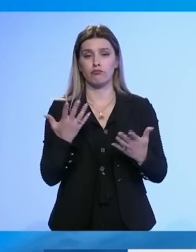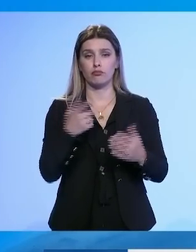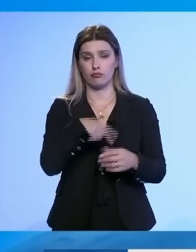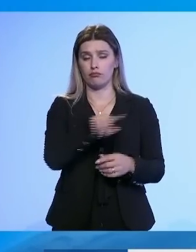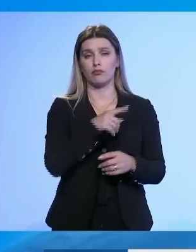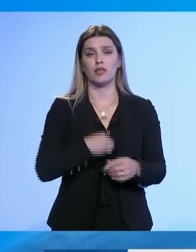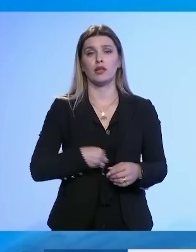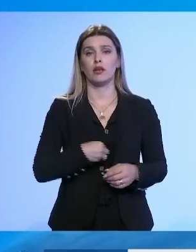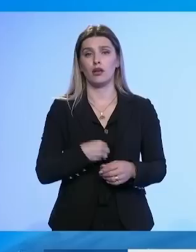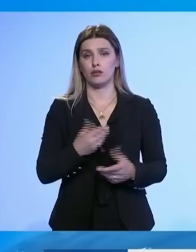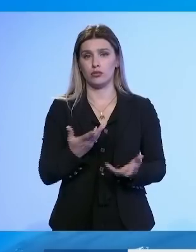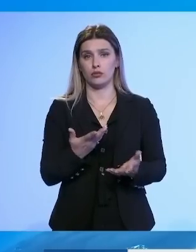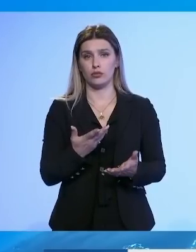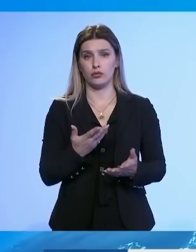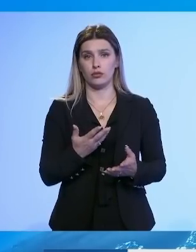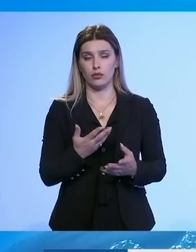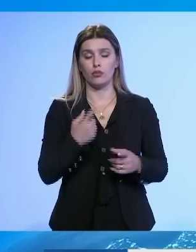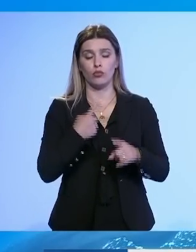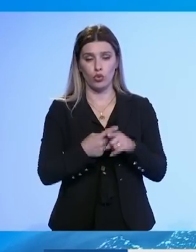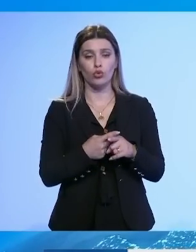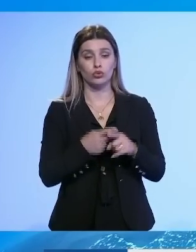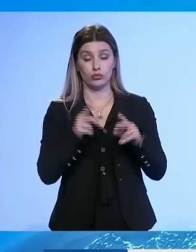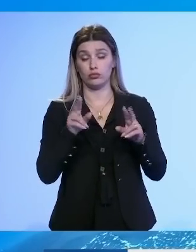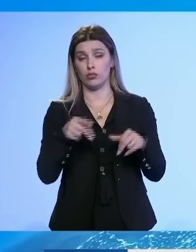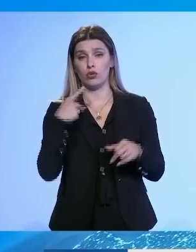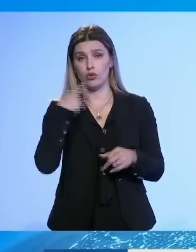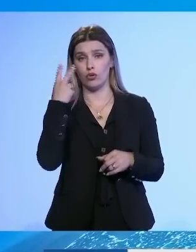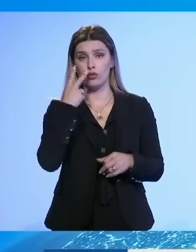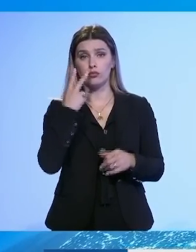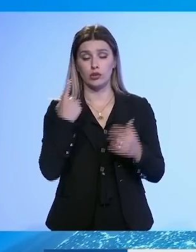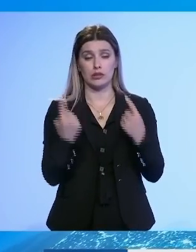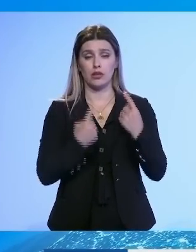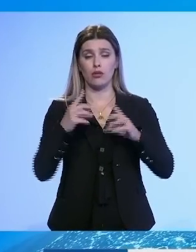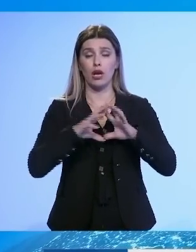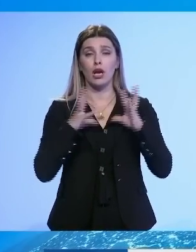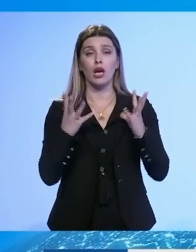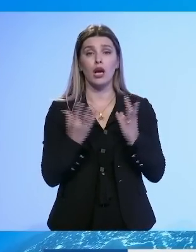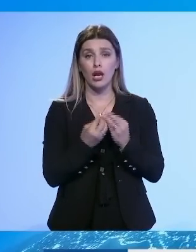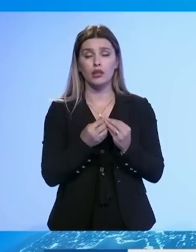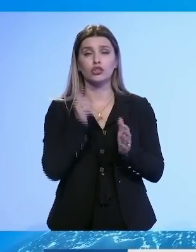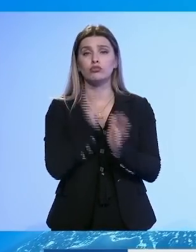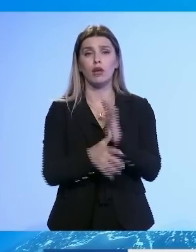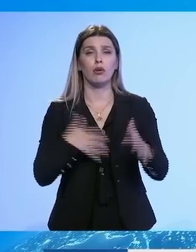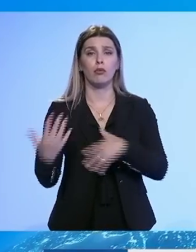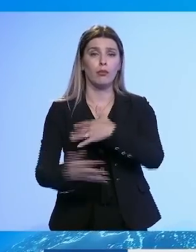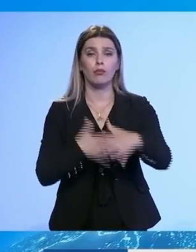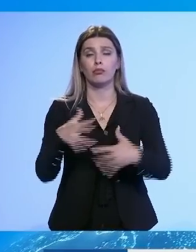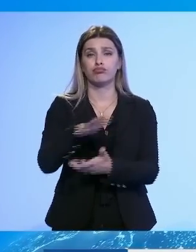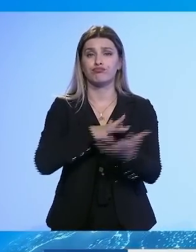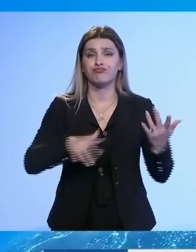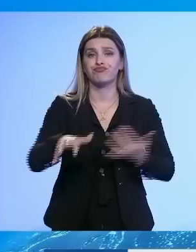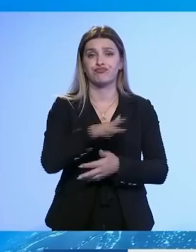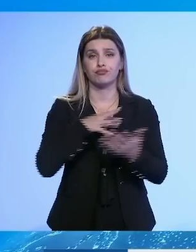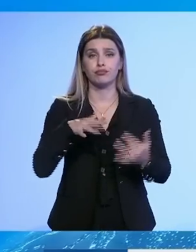shirë shumë janë duhetur në drejtim tonin dhe normalisht e gjithë situata ka qenë, ka ndodhë aq shpejt, po